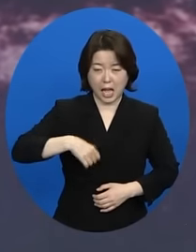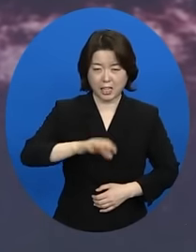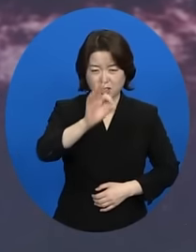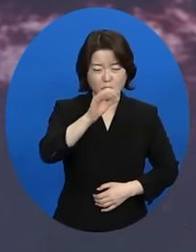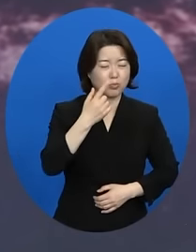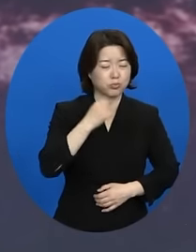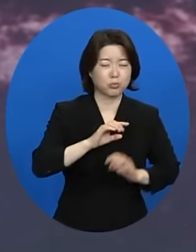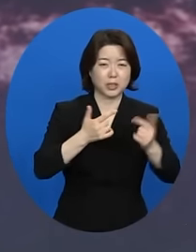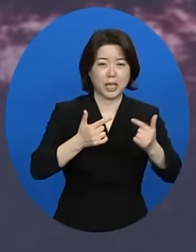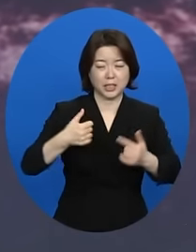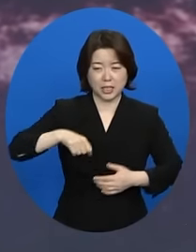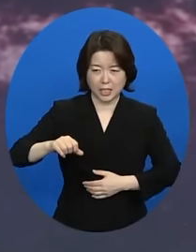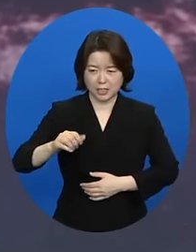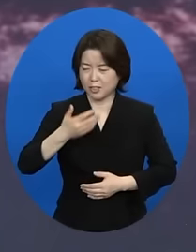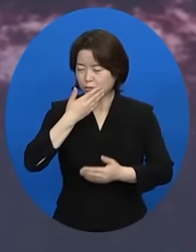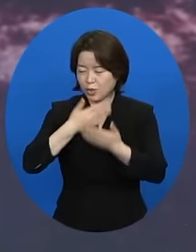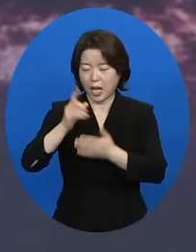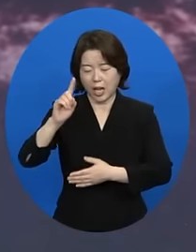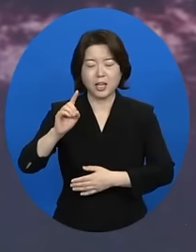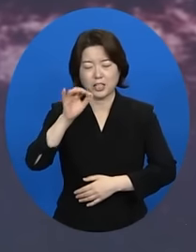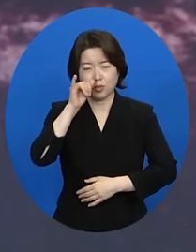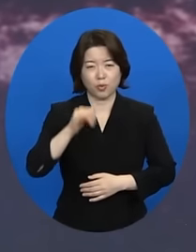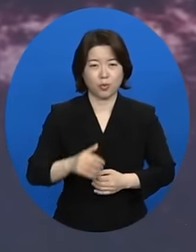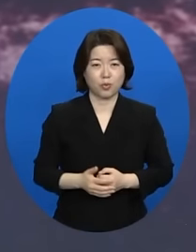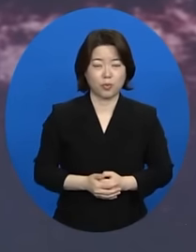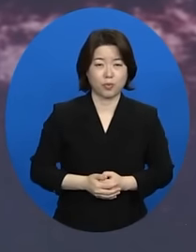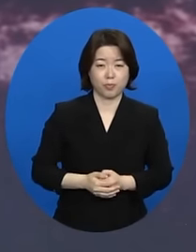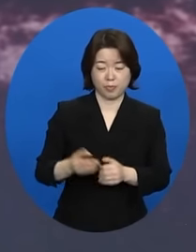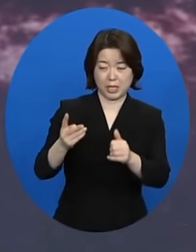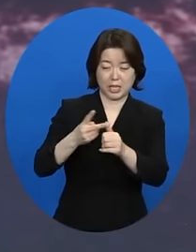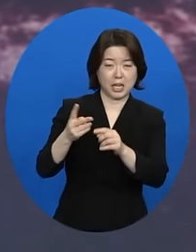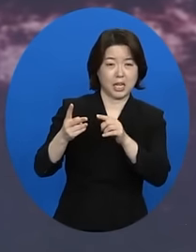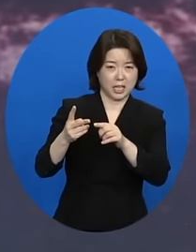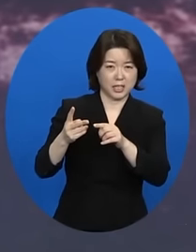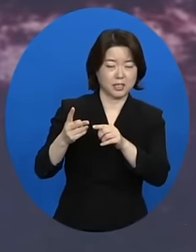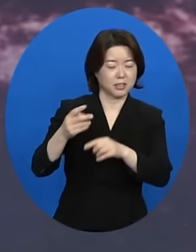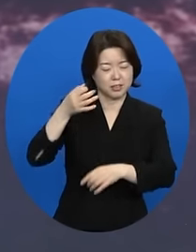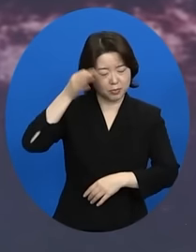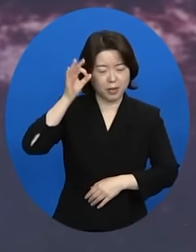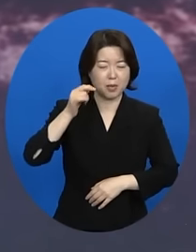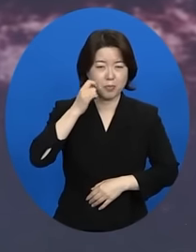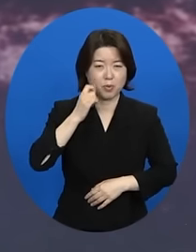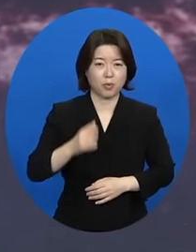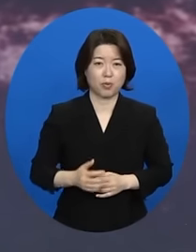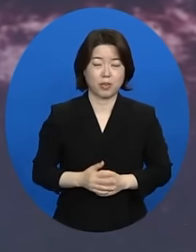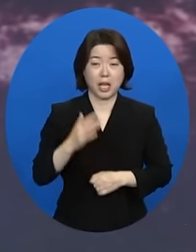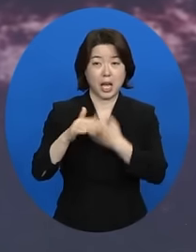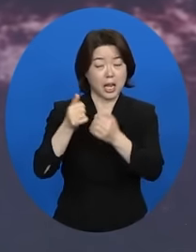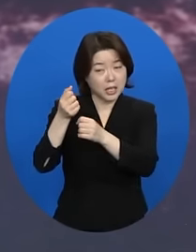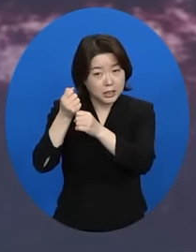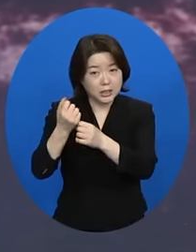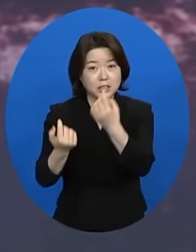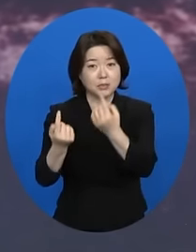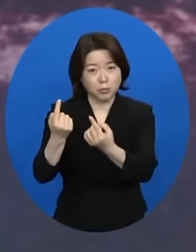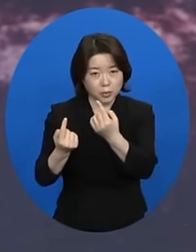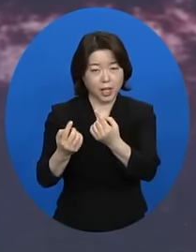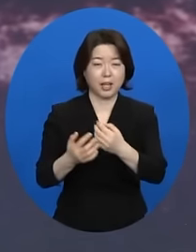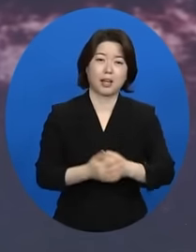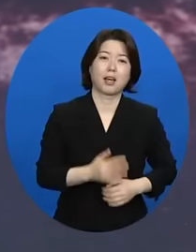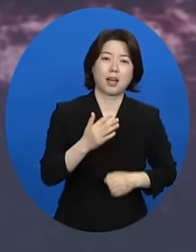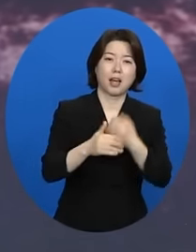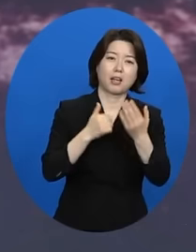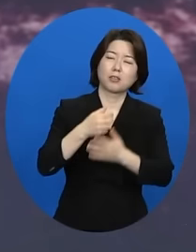낳았잖아요. 어찌됐든 라헬은 그걸 깨닫지 못했어요. 그래서 하나님을 의지하기보다는요 그냥